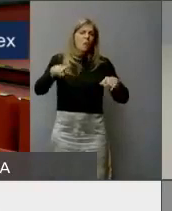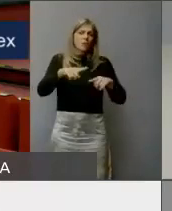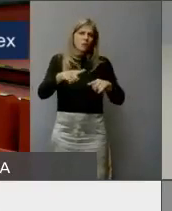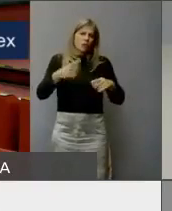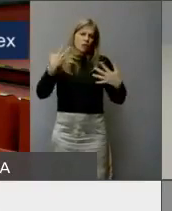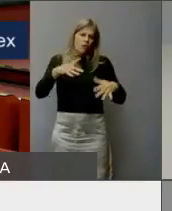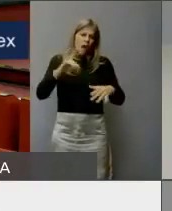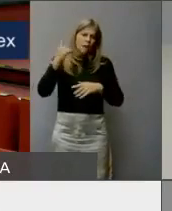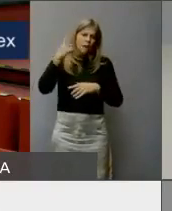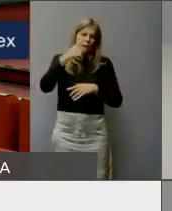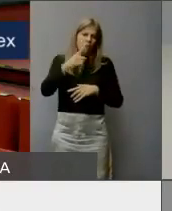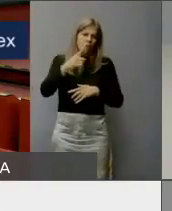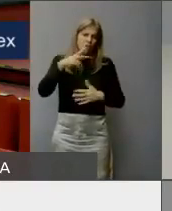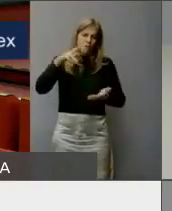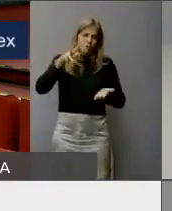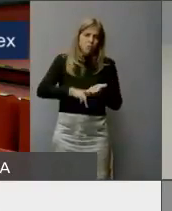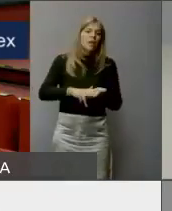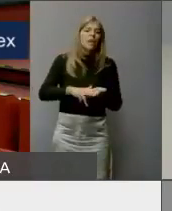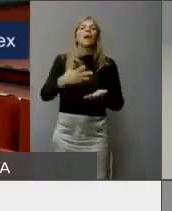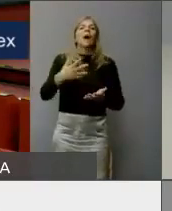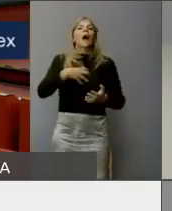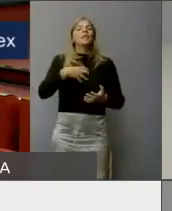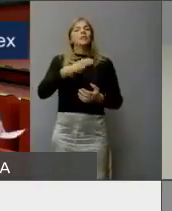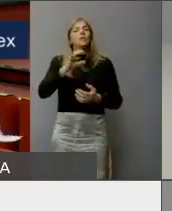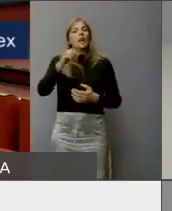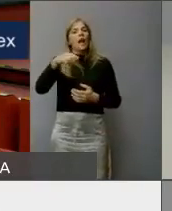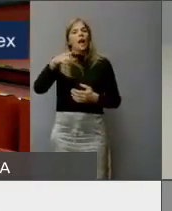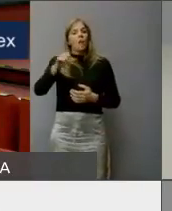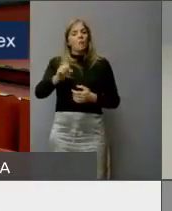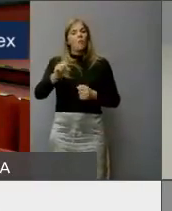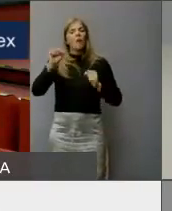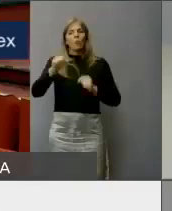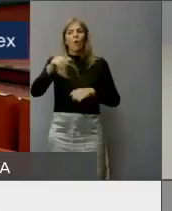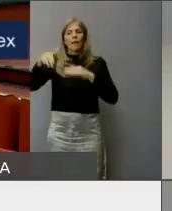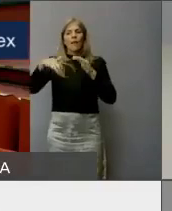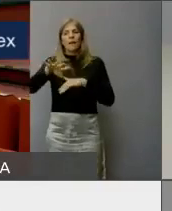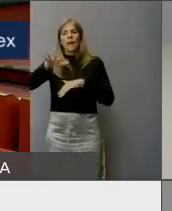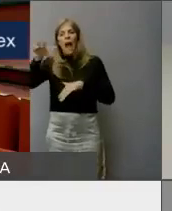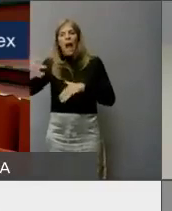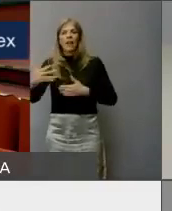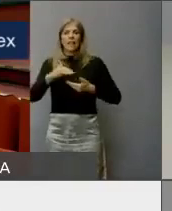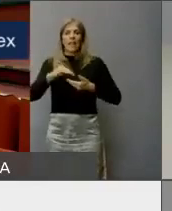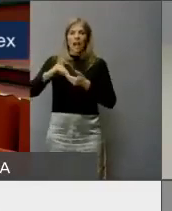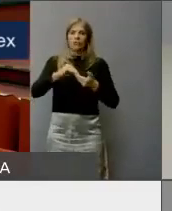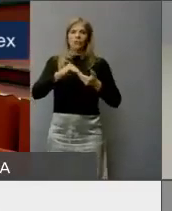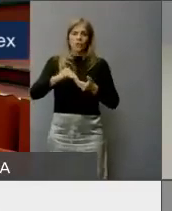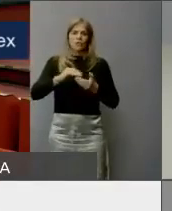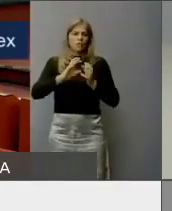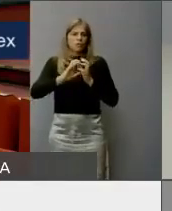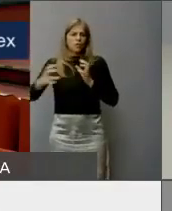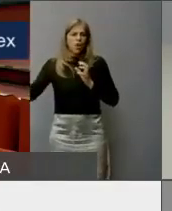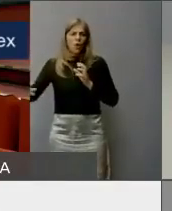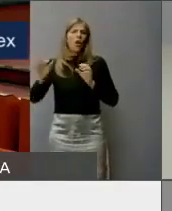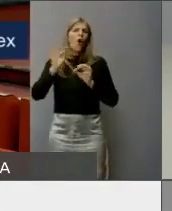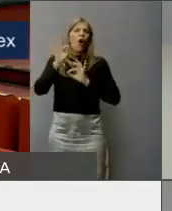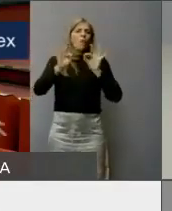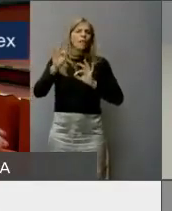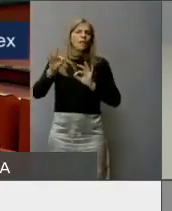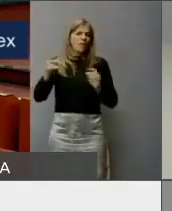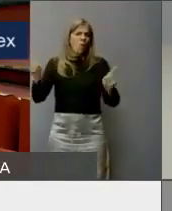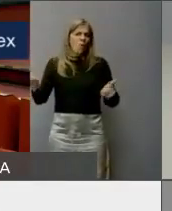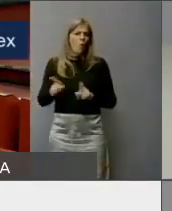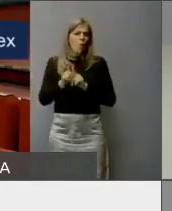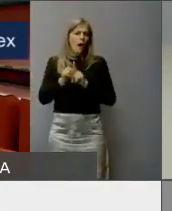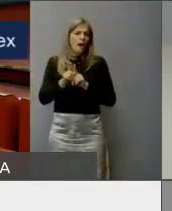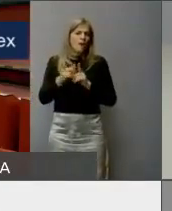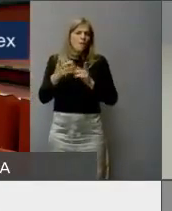l'assessore campora era accorto tutta la serie di associazioni che svolgono lo stesso lo stesso obiettivo che stesse cose di questa associazione sarà